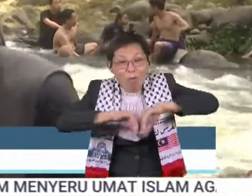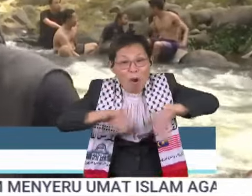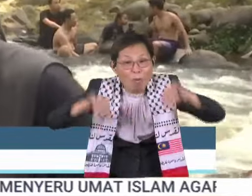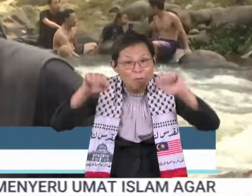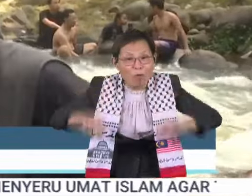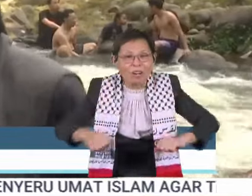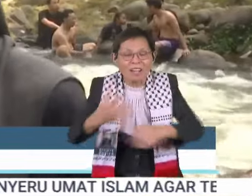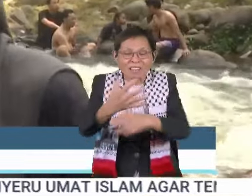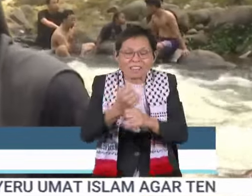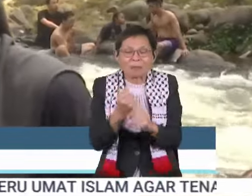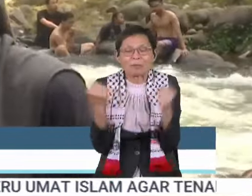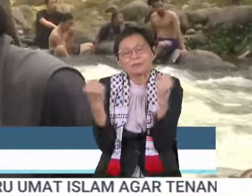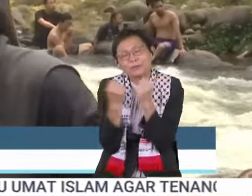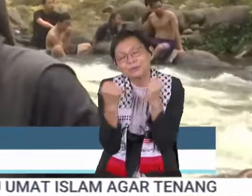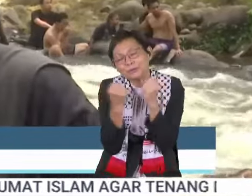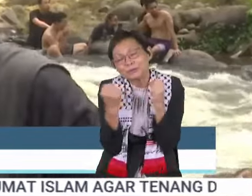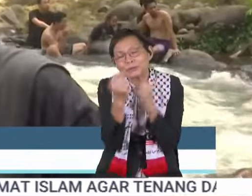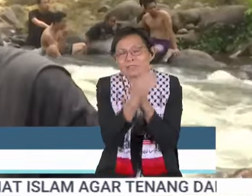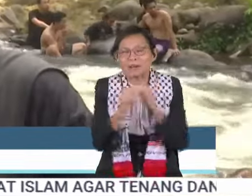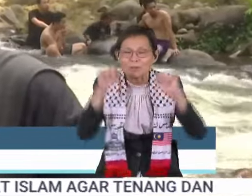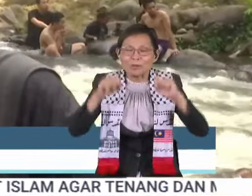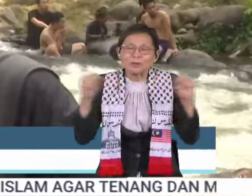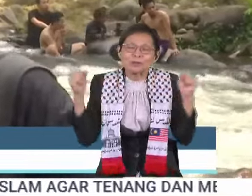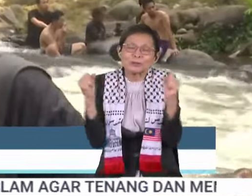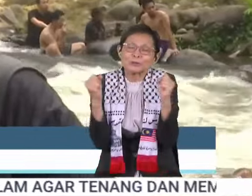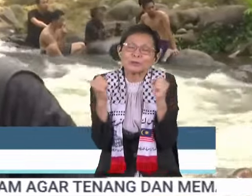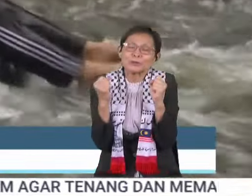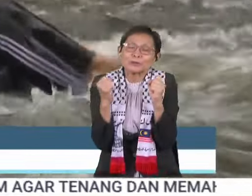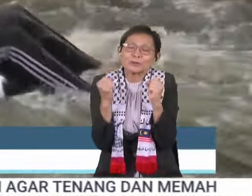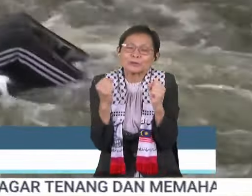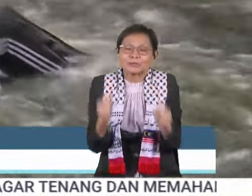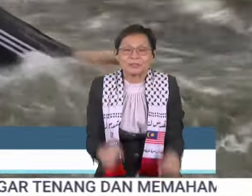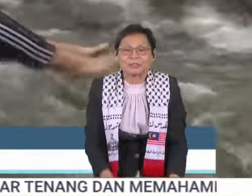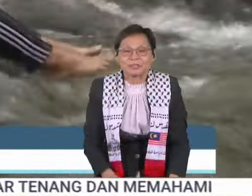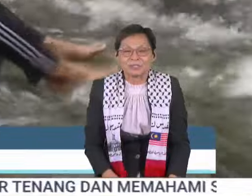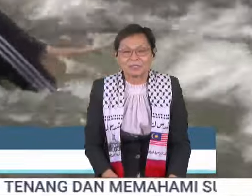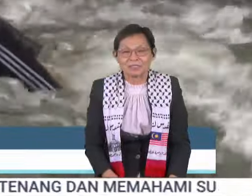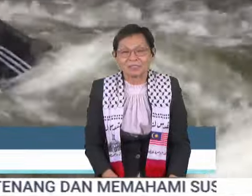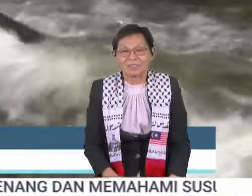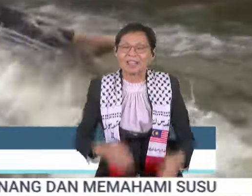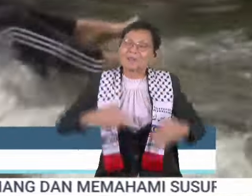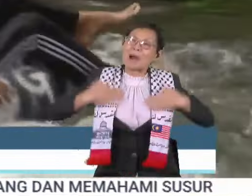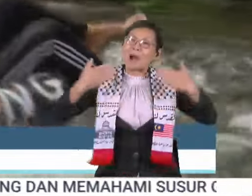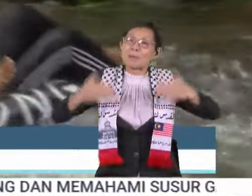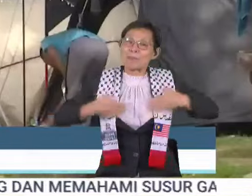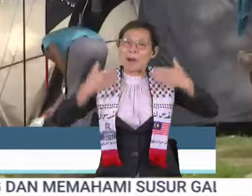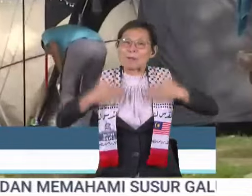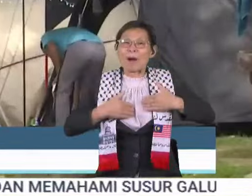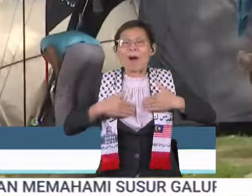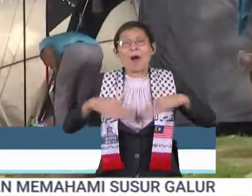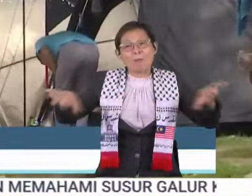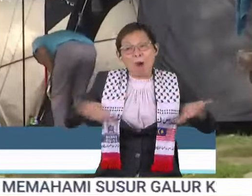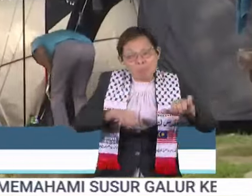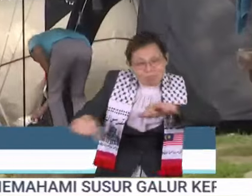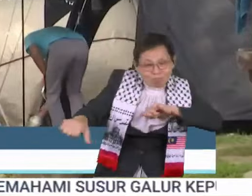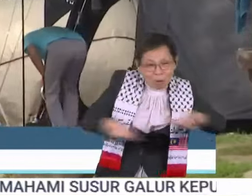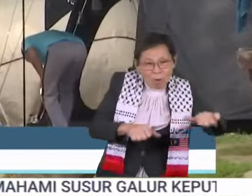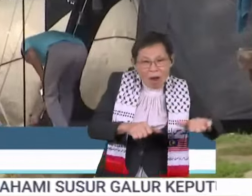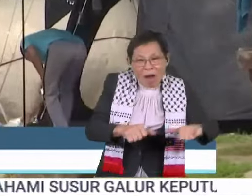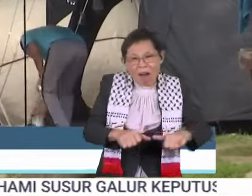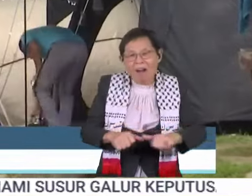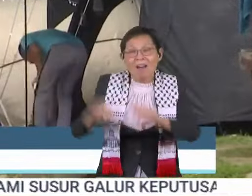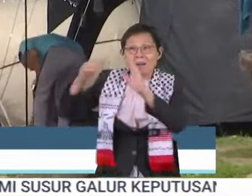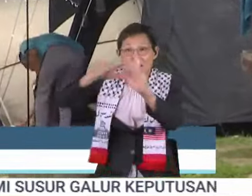boleh senang dapatkan sejuk and then boleh cooling lah macam tu. Dalam kegembiraan melakukan aktiviti,